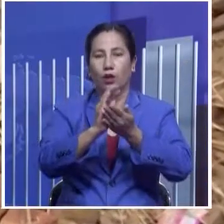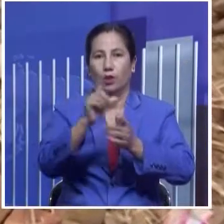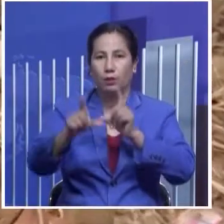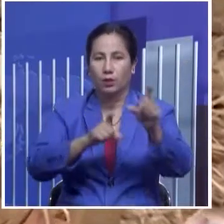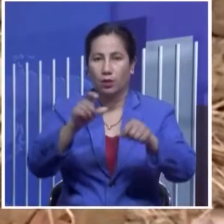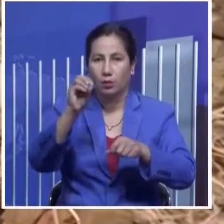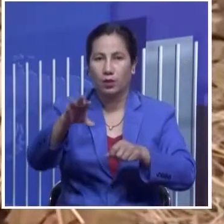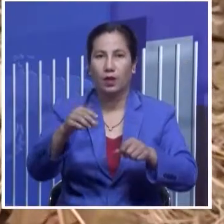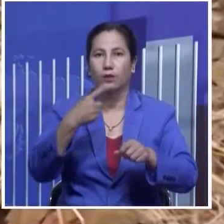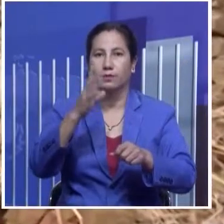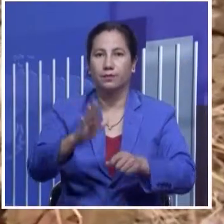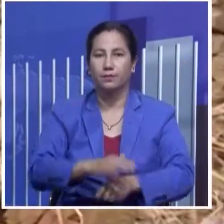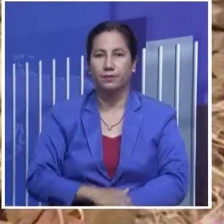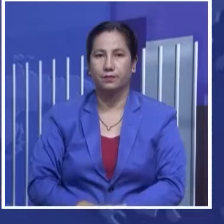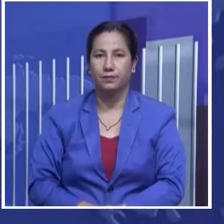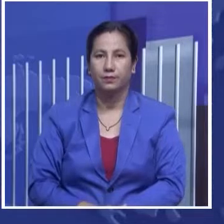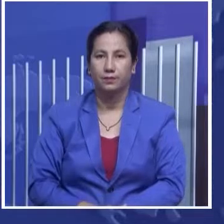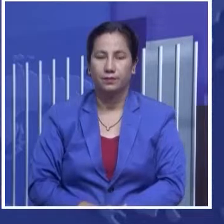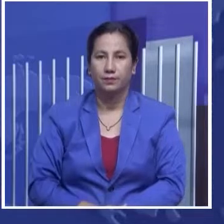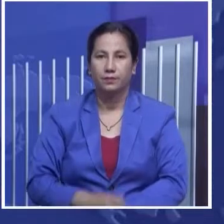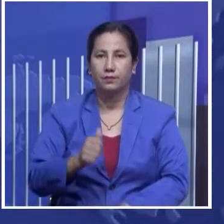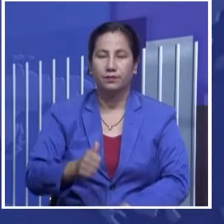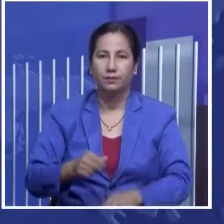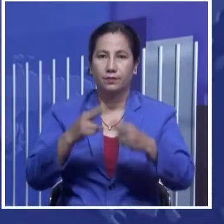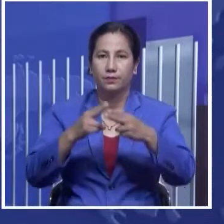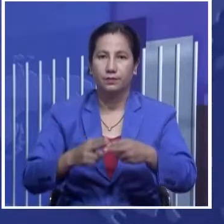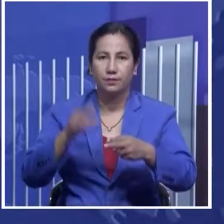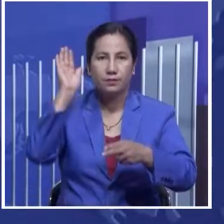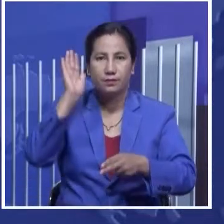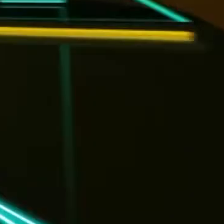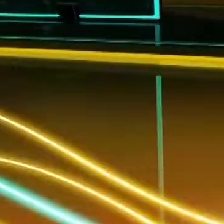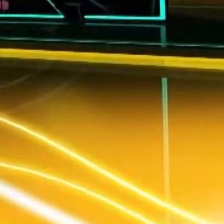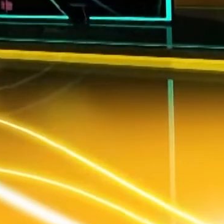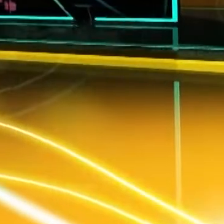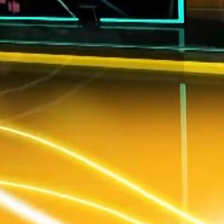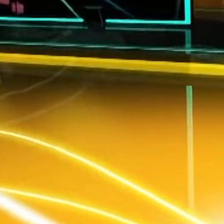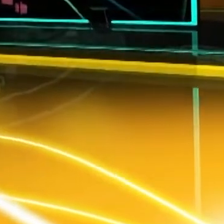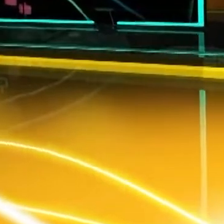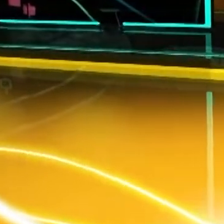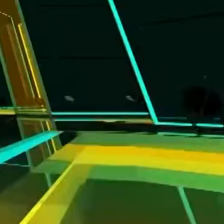खटाएको दावी गरेको छ। अब आर्थिक समाचार।